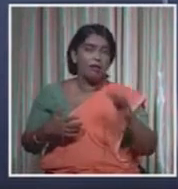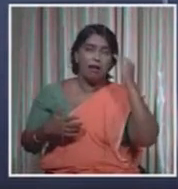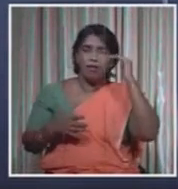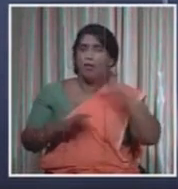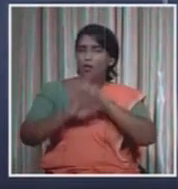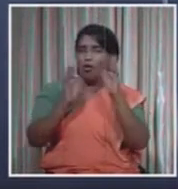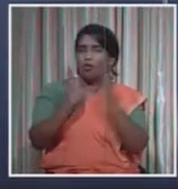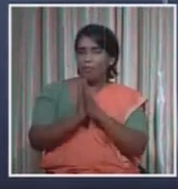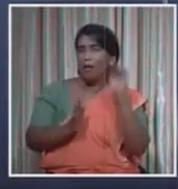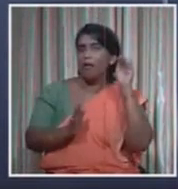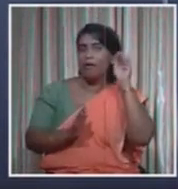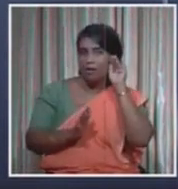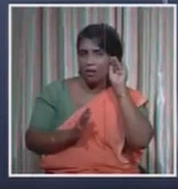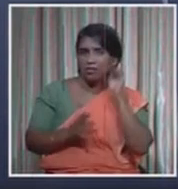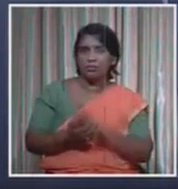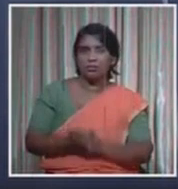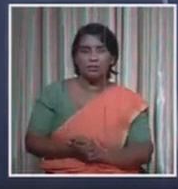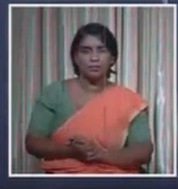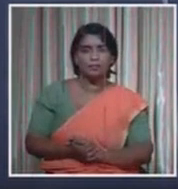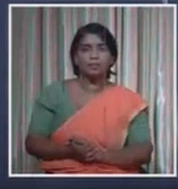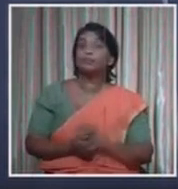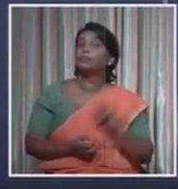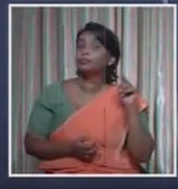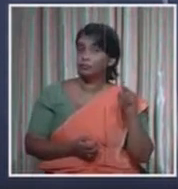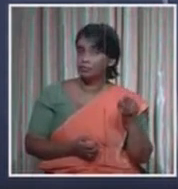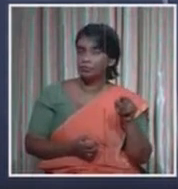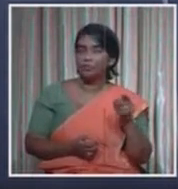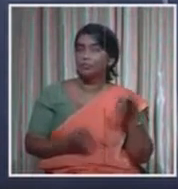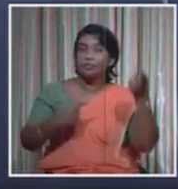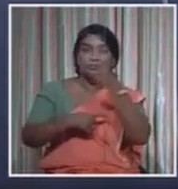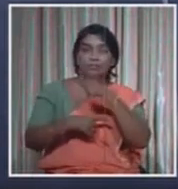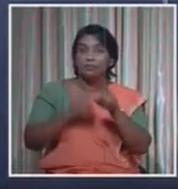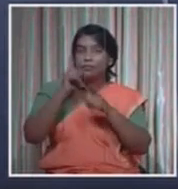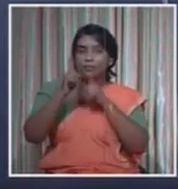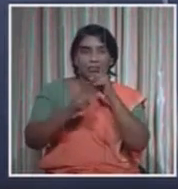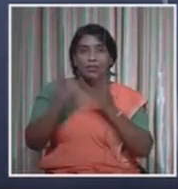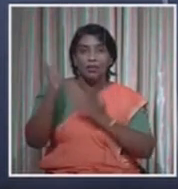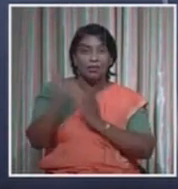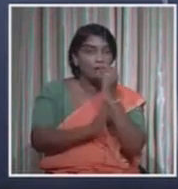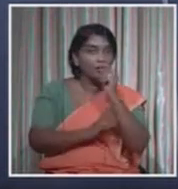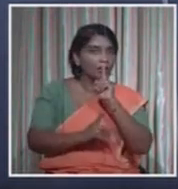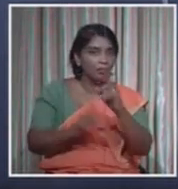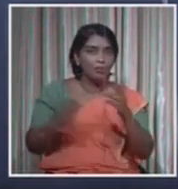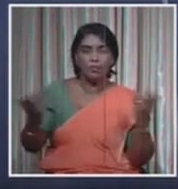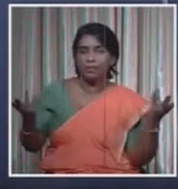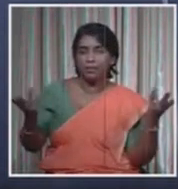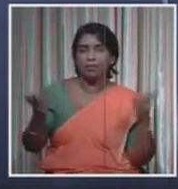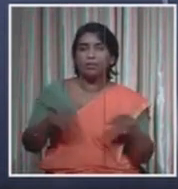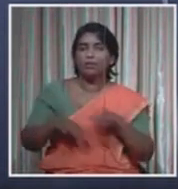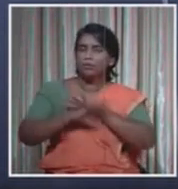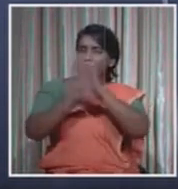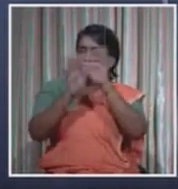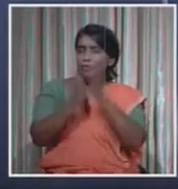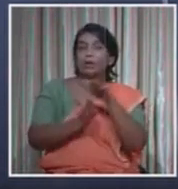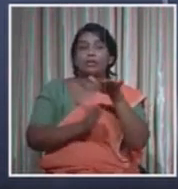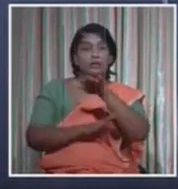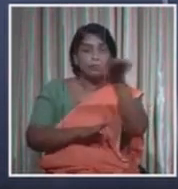ඔක්කොම එක අහගෙන හිටියා. ඒ වෙලාවේ කිසි කෙනෙක් කතා කරන්නේ නැහැ අයිතිවාසිකම් ගැන. මුළු සමස්ත